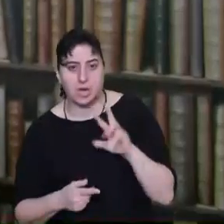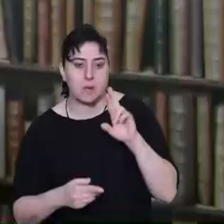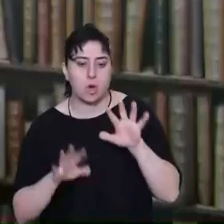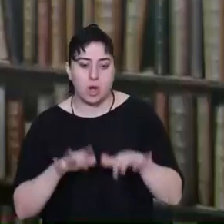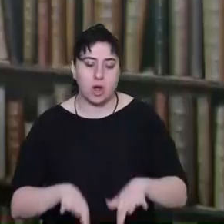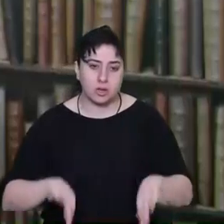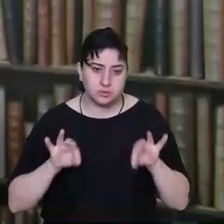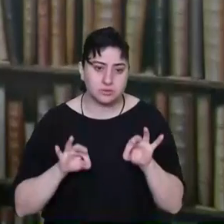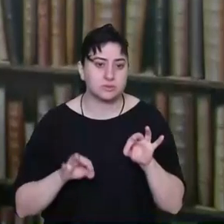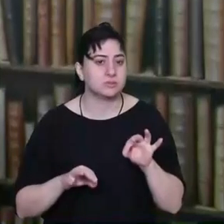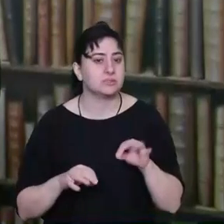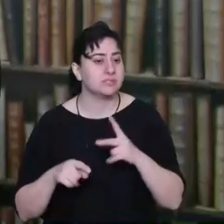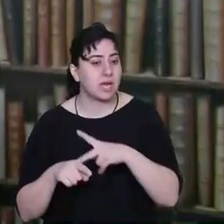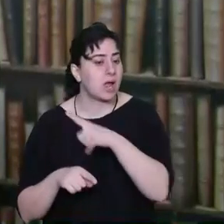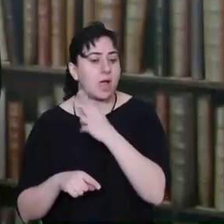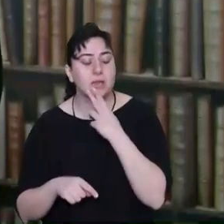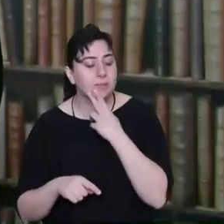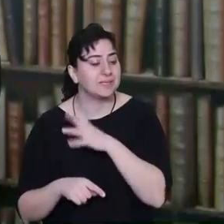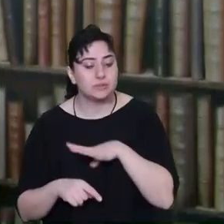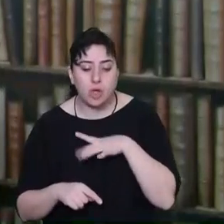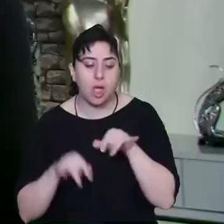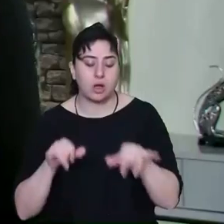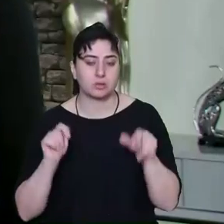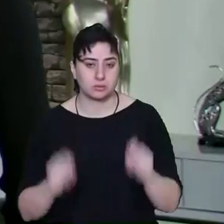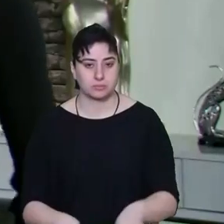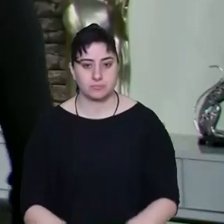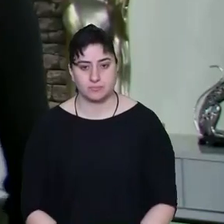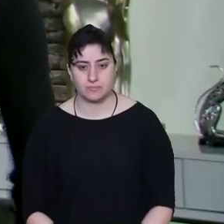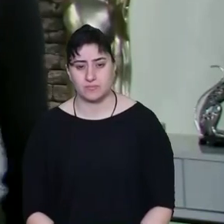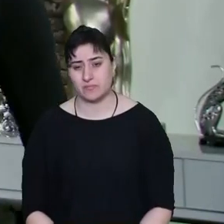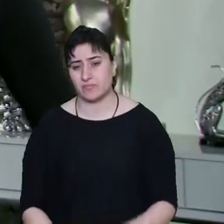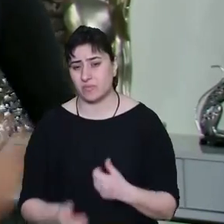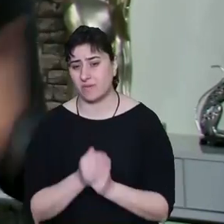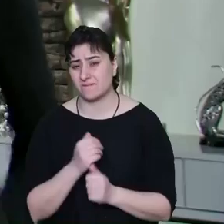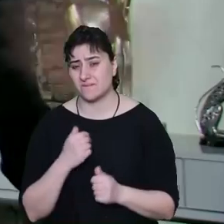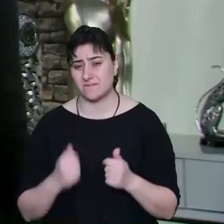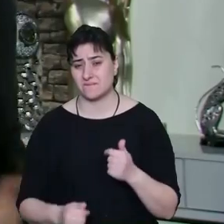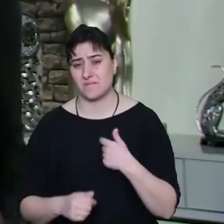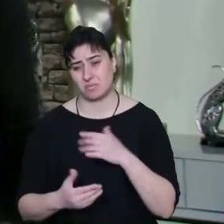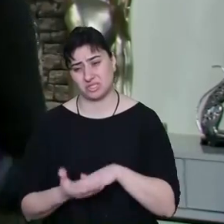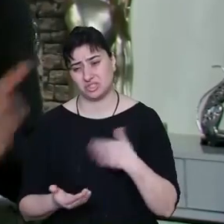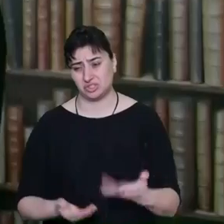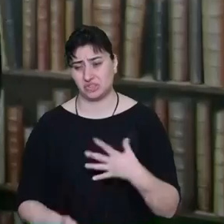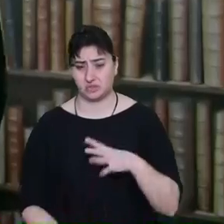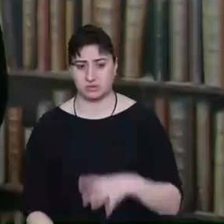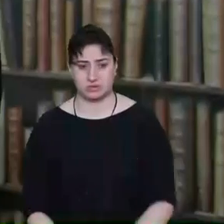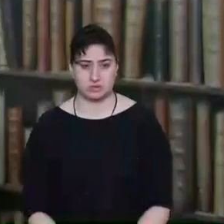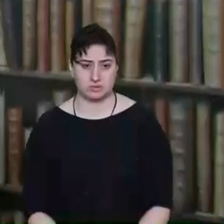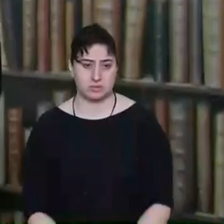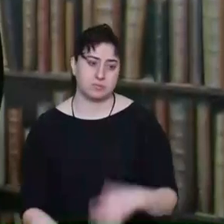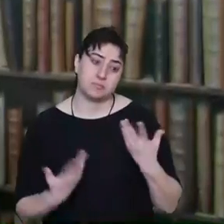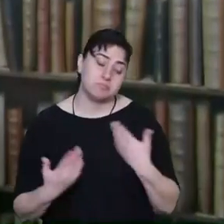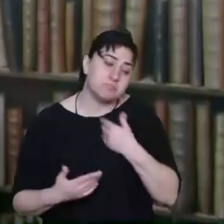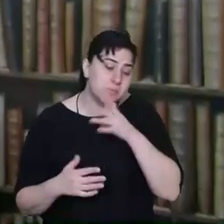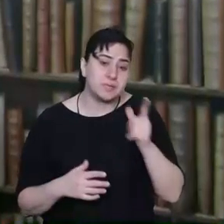raporları hazırlayacaksın. Yani Zehra Hanım senden ne istiyorsa onu yapacaksın. Ay istifa edeceğim ben. Aa, ona bir